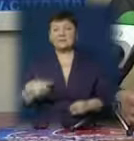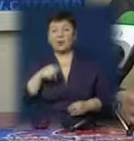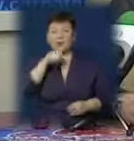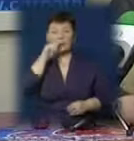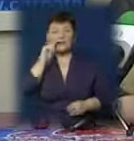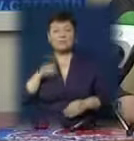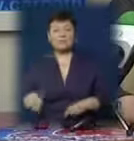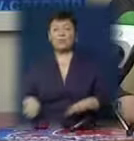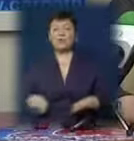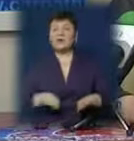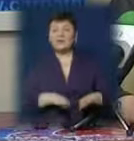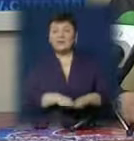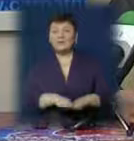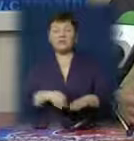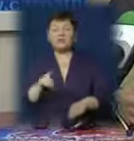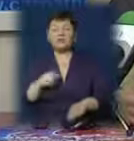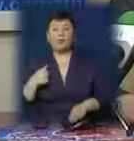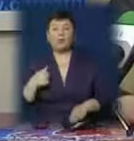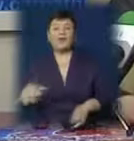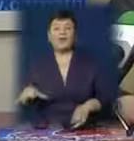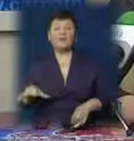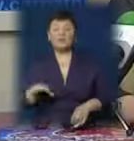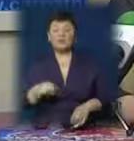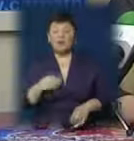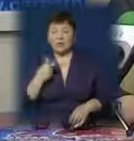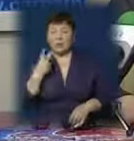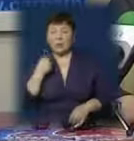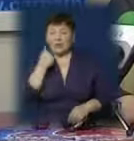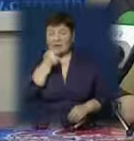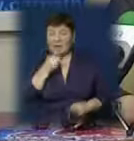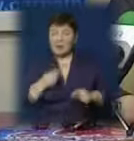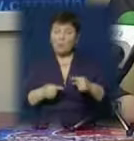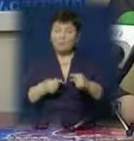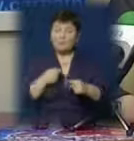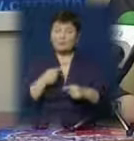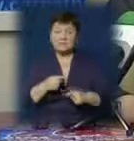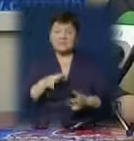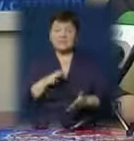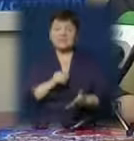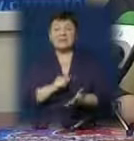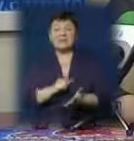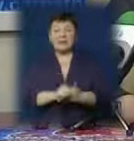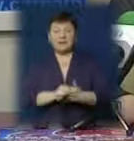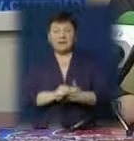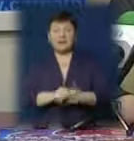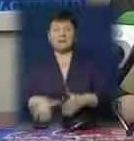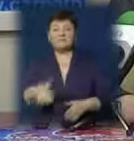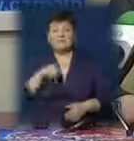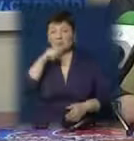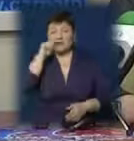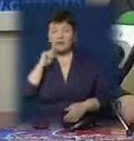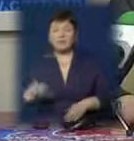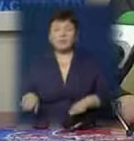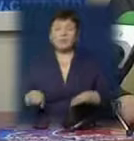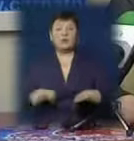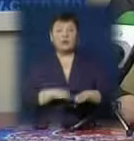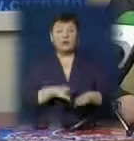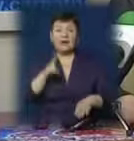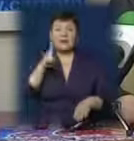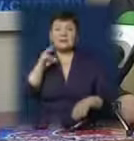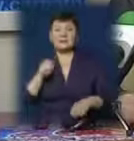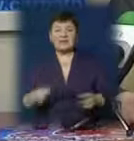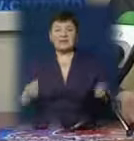не є таємницею, що ми вже другий рік поспіль, так, значить, займаємо друге місце на всеукраїнському рівні. Це досить